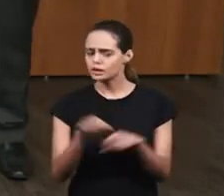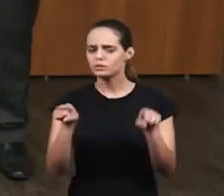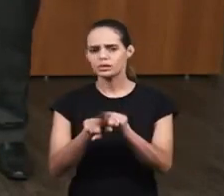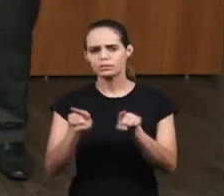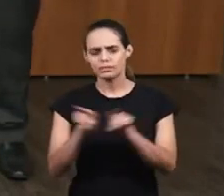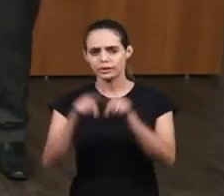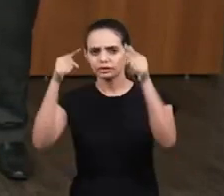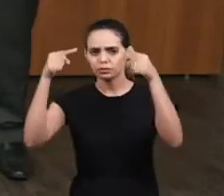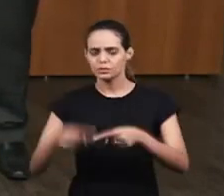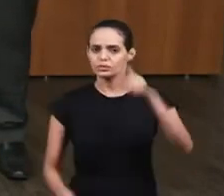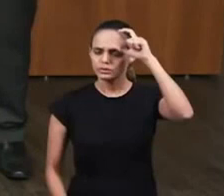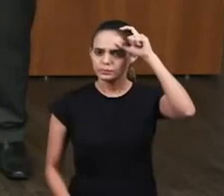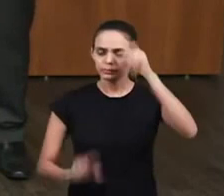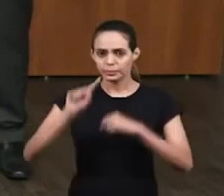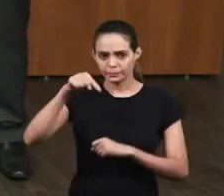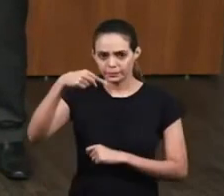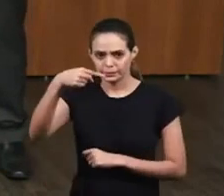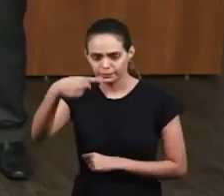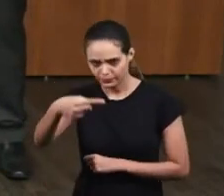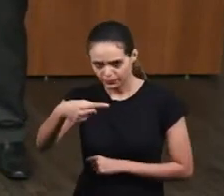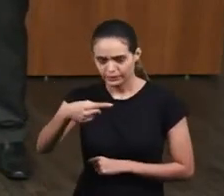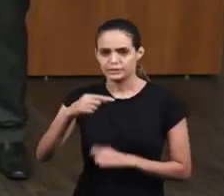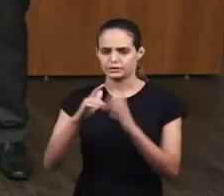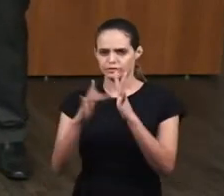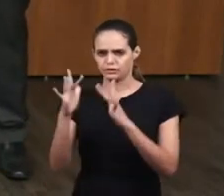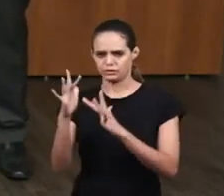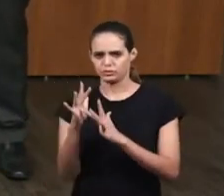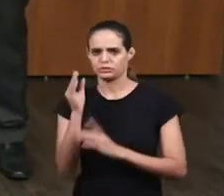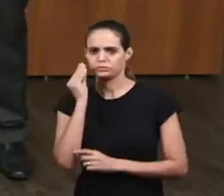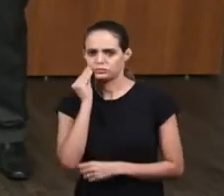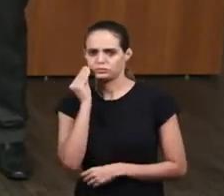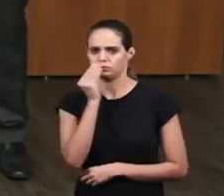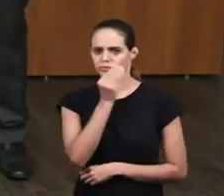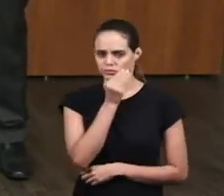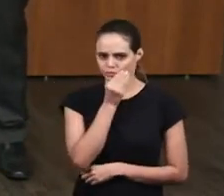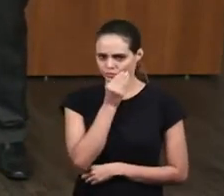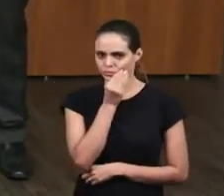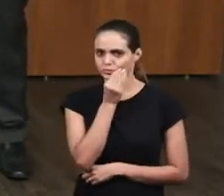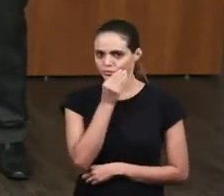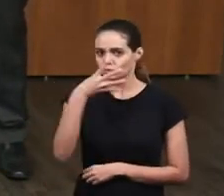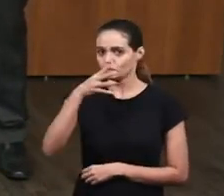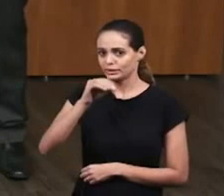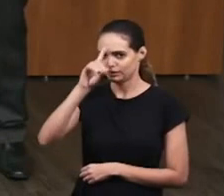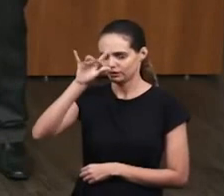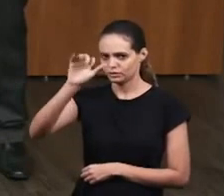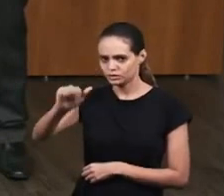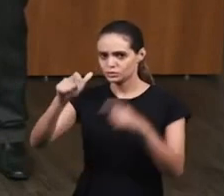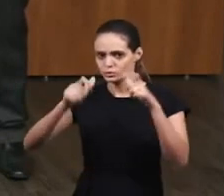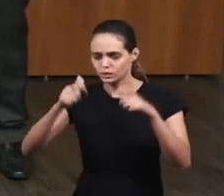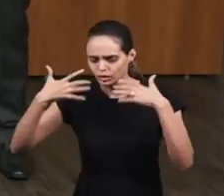den Feind. Nach 40 Tagen des Fastens in der Wüste wird der Herr Jesus